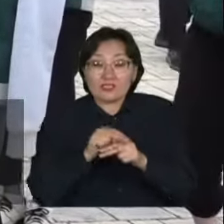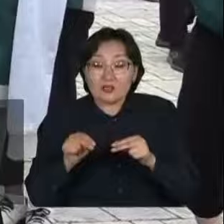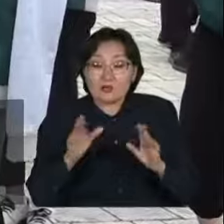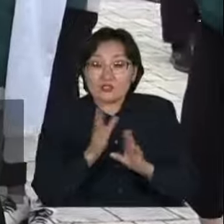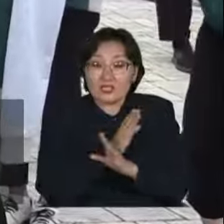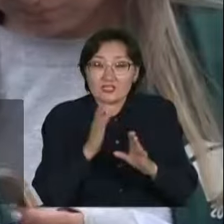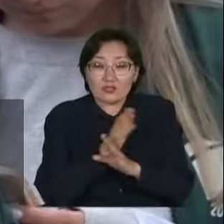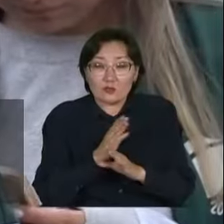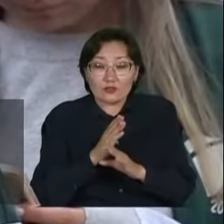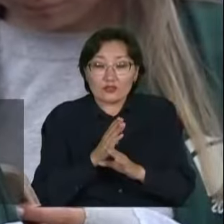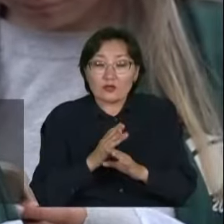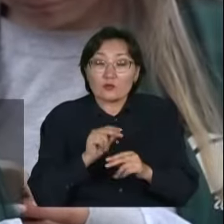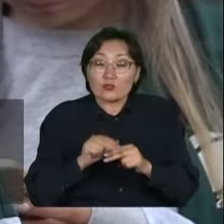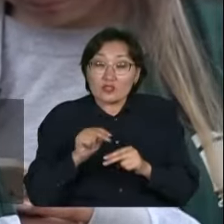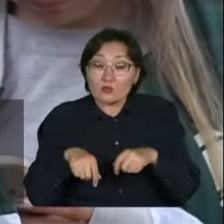экологического